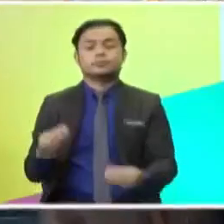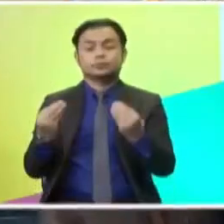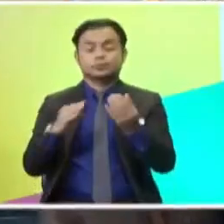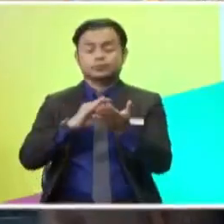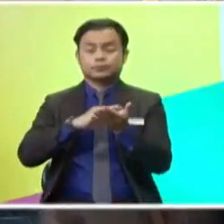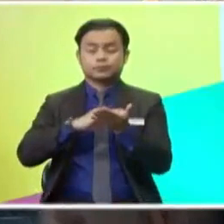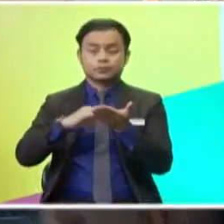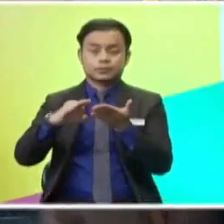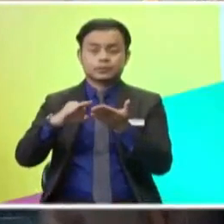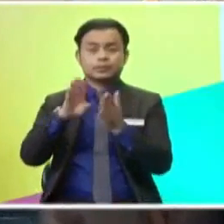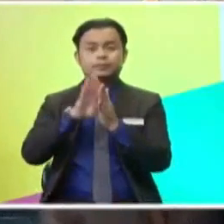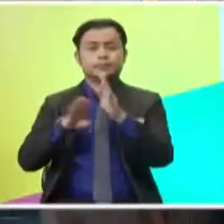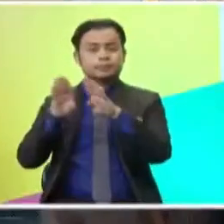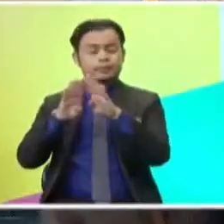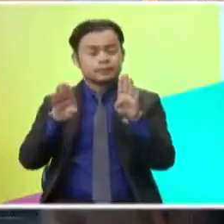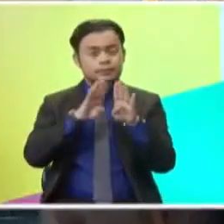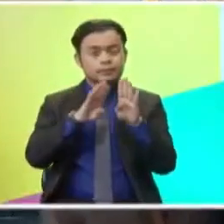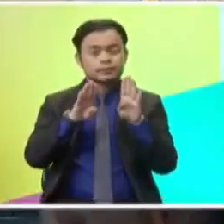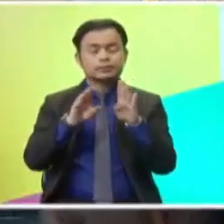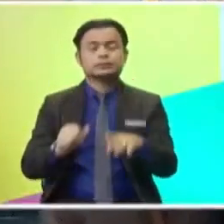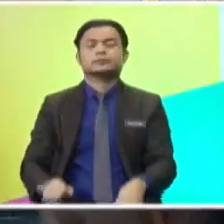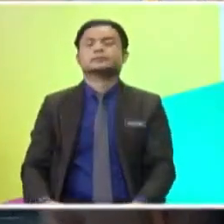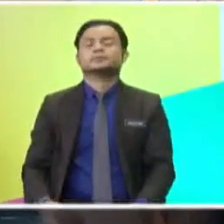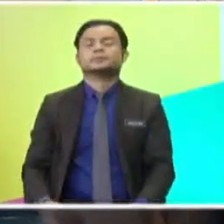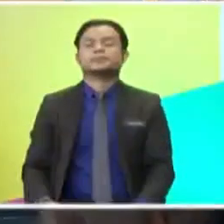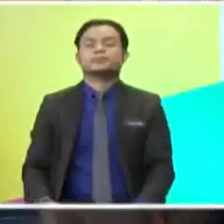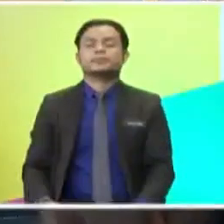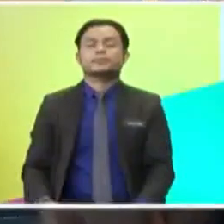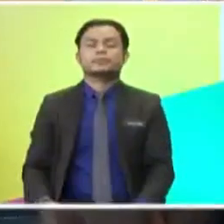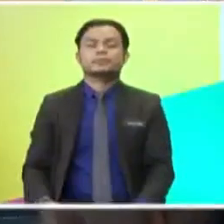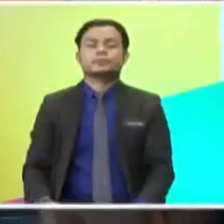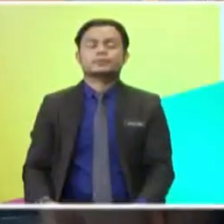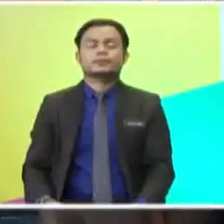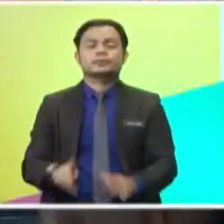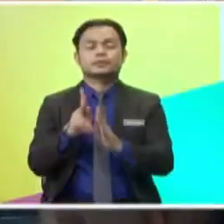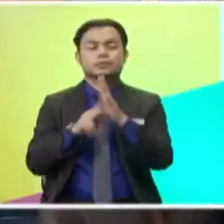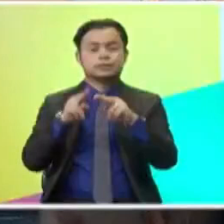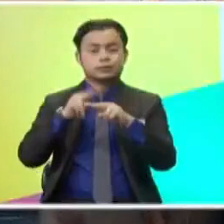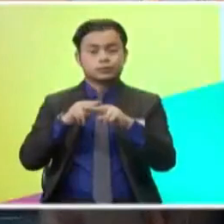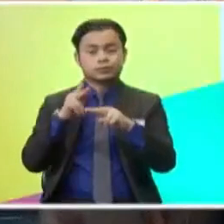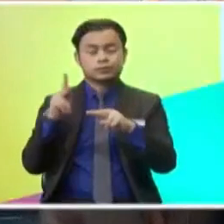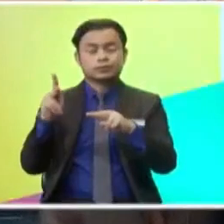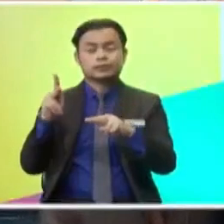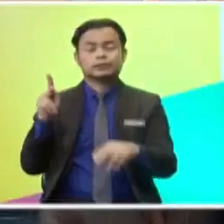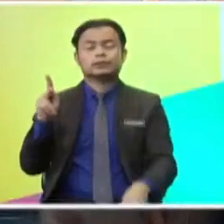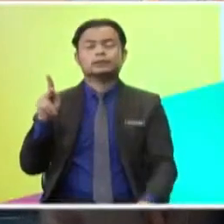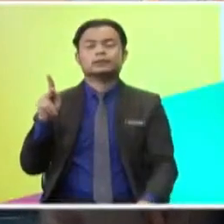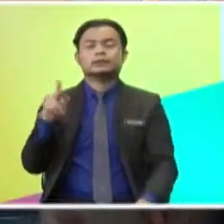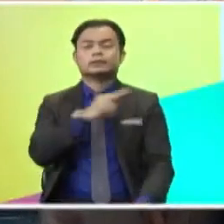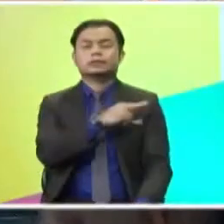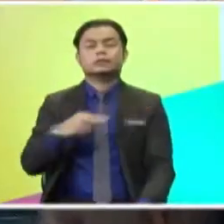Bahkan semasa era Melayu Union, kedudukan raja-raja Melayu telah tercabar apabila pihak British